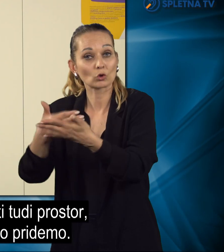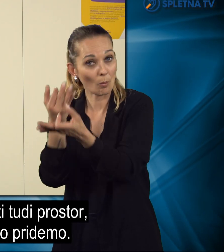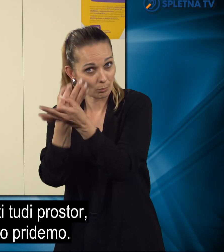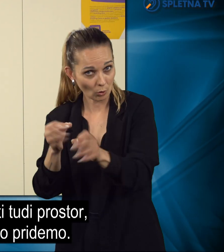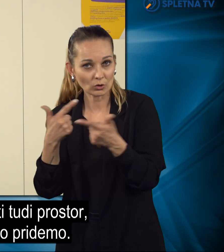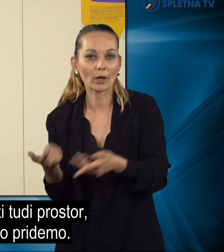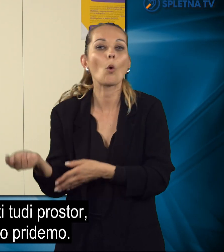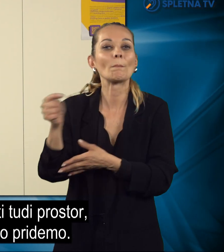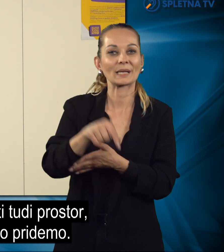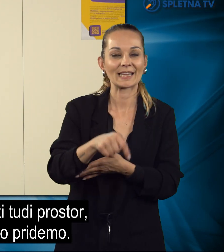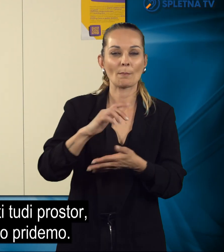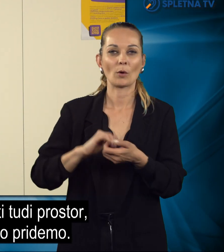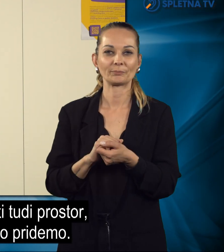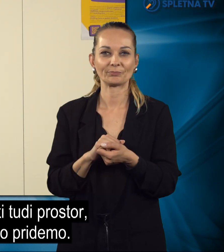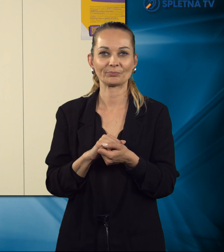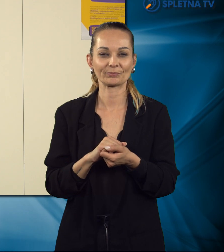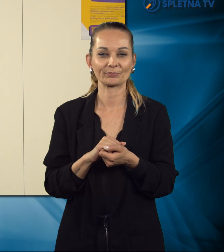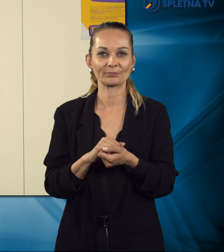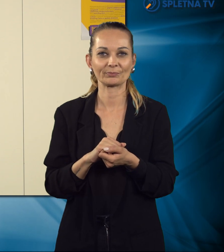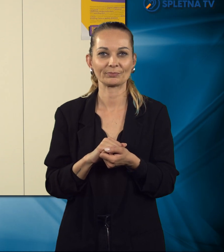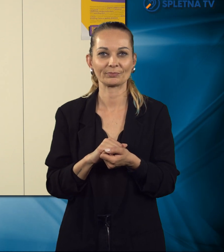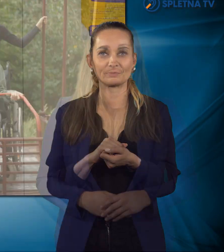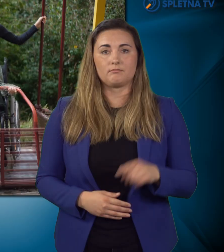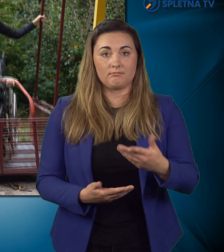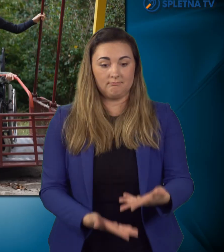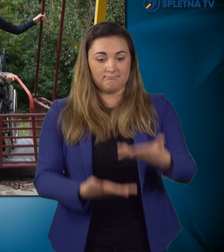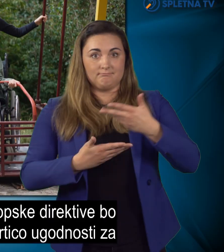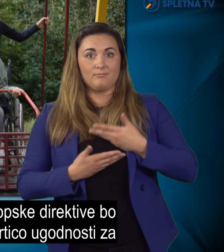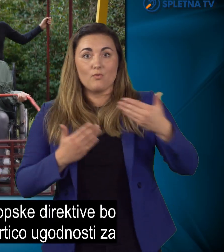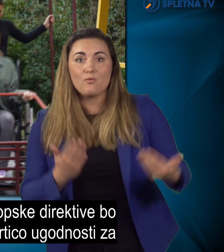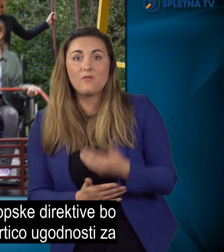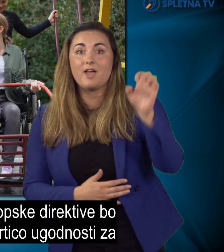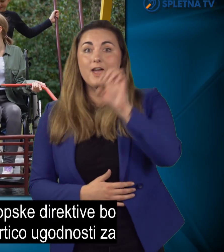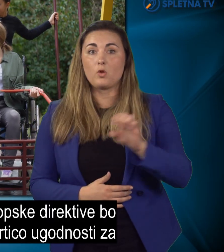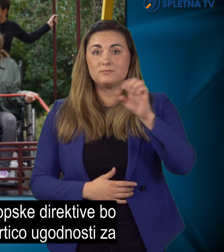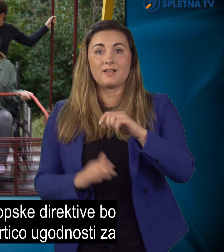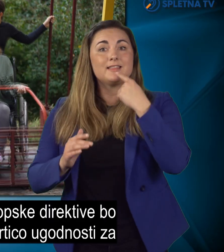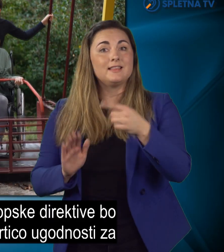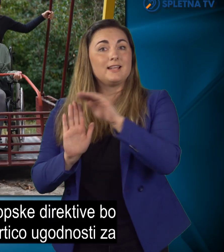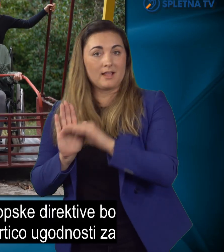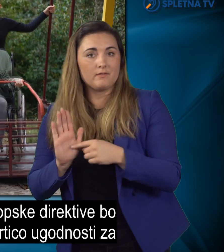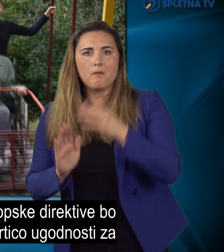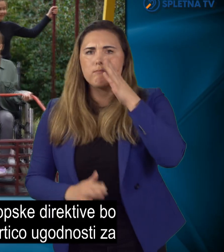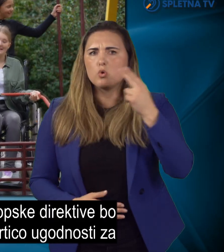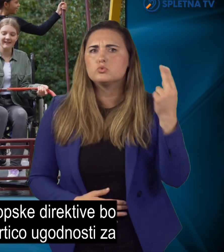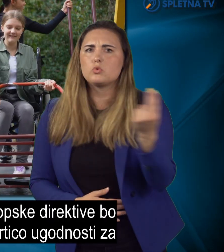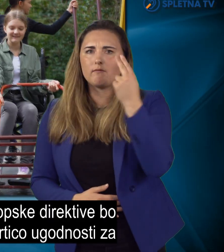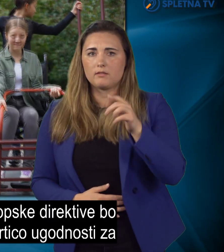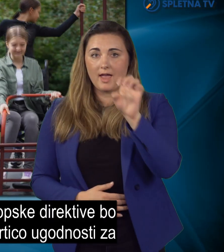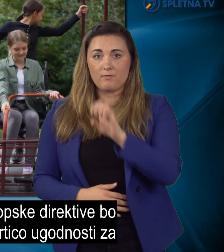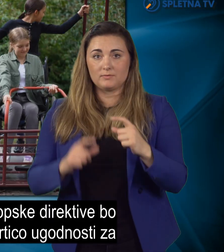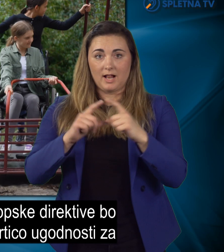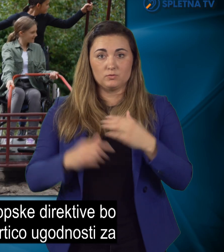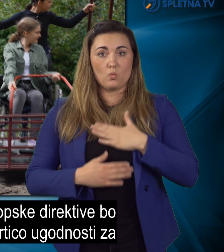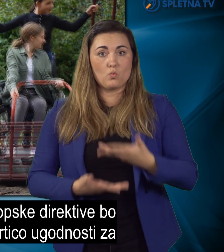biti tudi prostor, v katerega lahko pridemo. Od sprejetja nove evropske direktive bo Slovenija